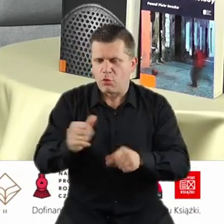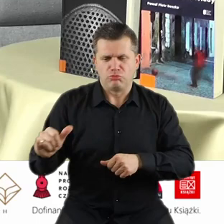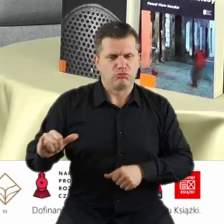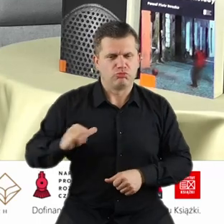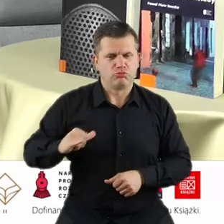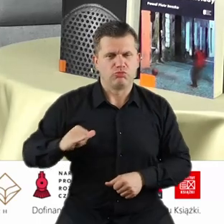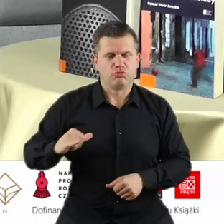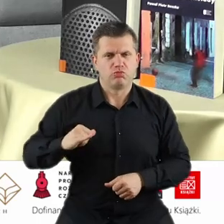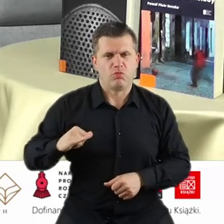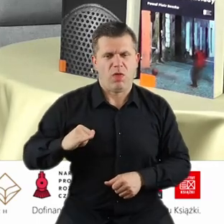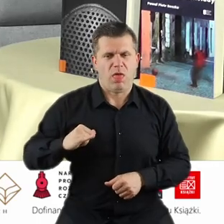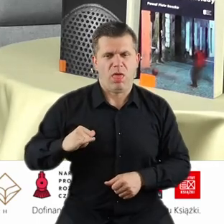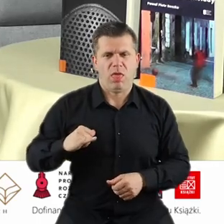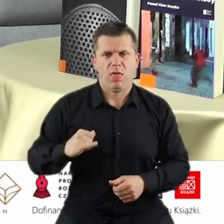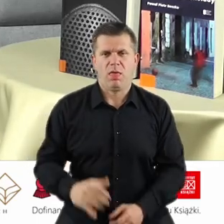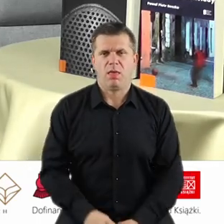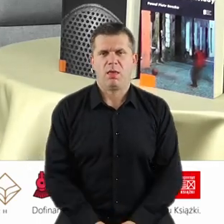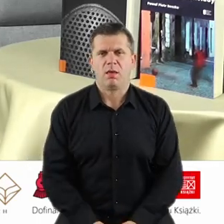grzechem jest to, że ktoś